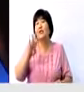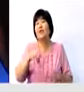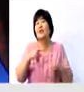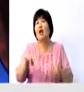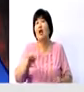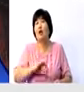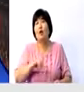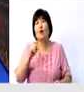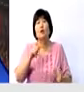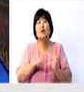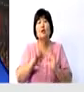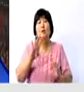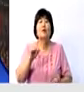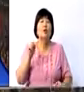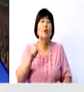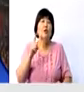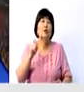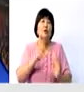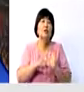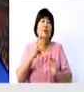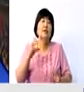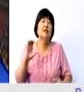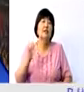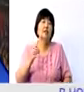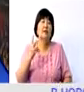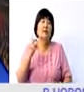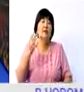медалей. 174 золота, 173